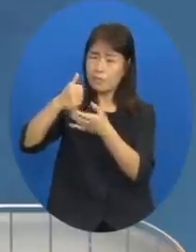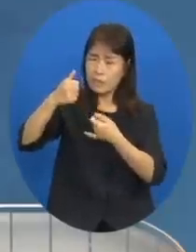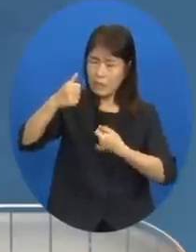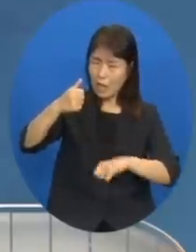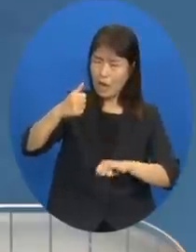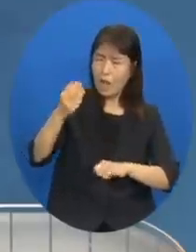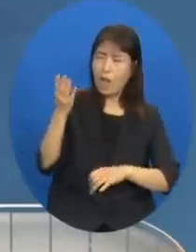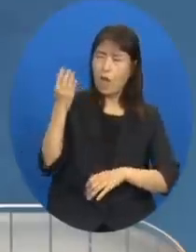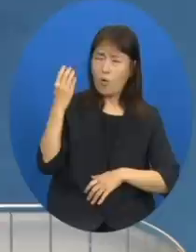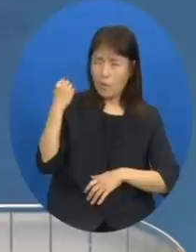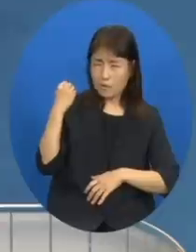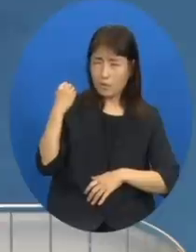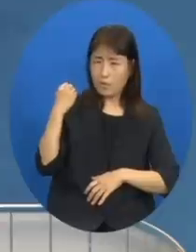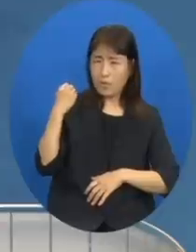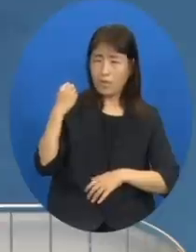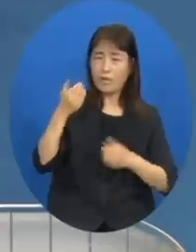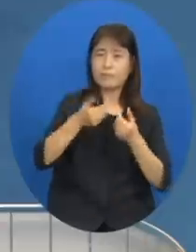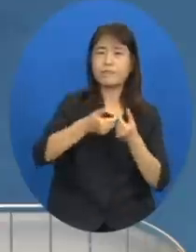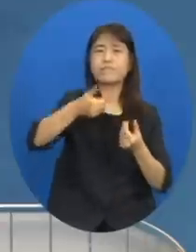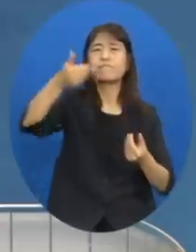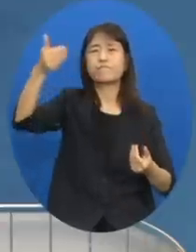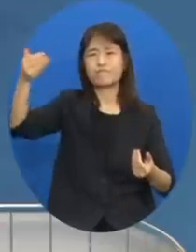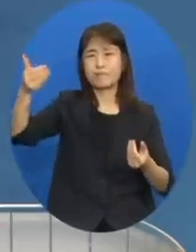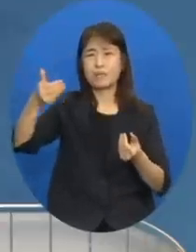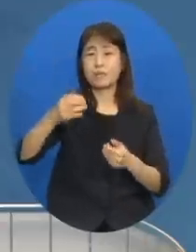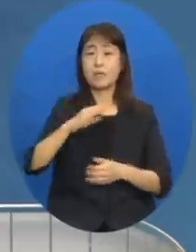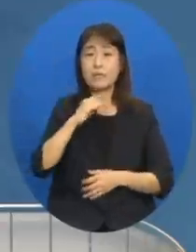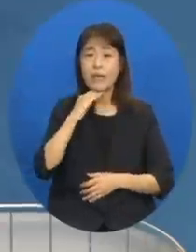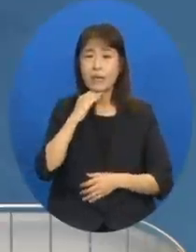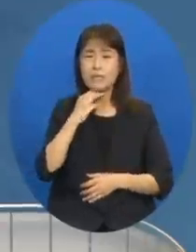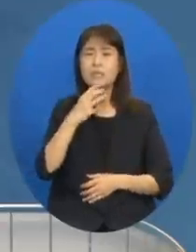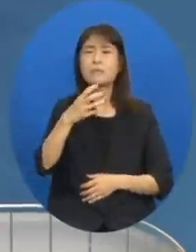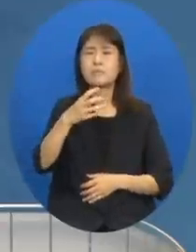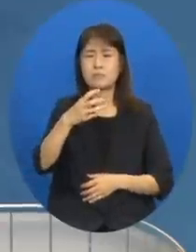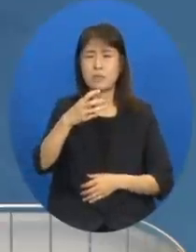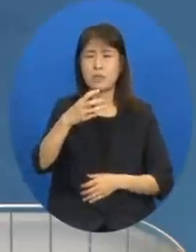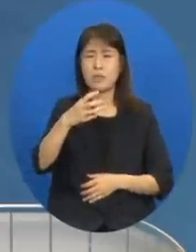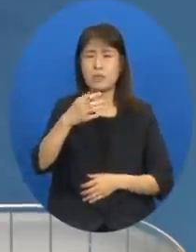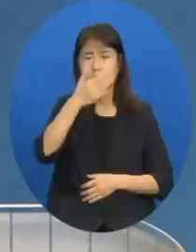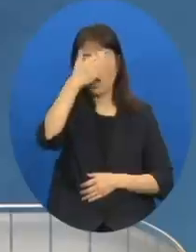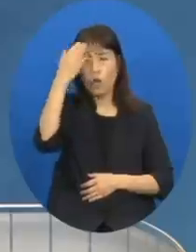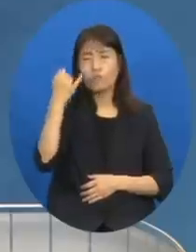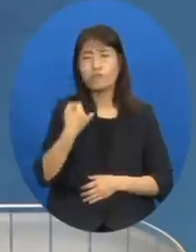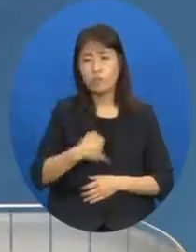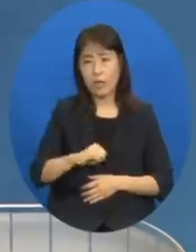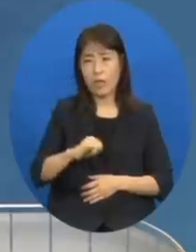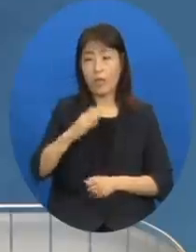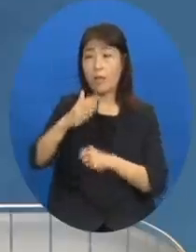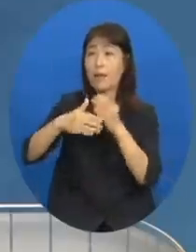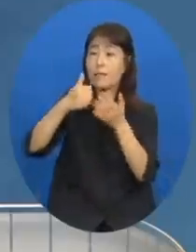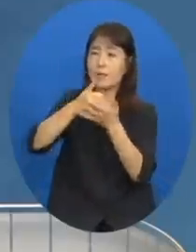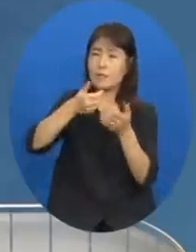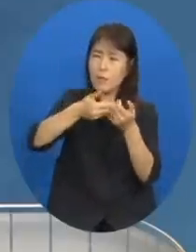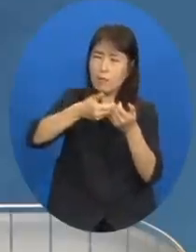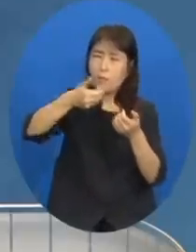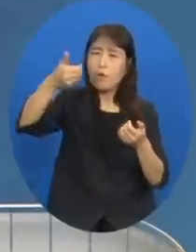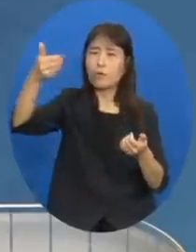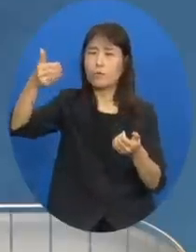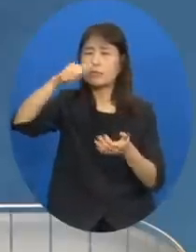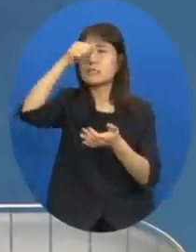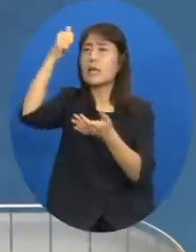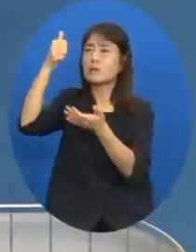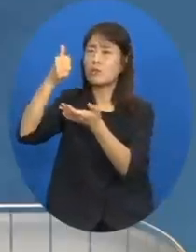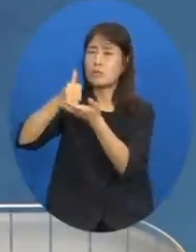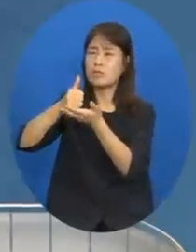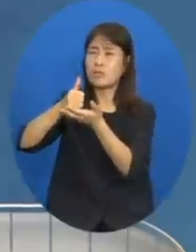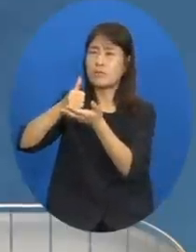하나님 앞에 먼저 보냈습니다 서른의 젊은 딸을 하나님께 먼저 보낸 그 장로님